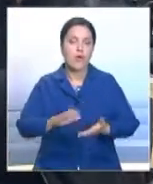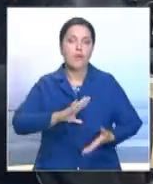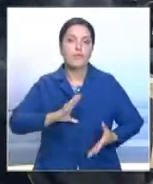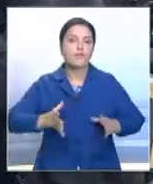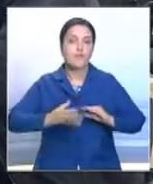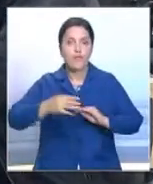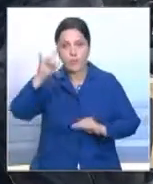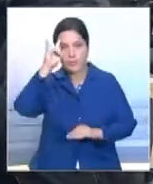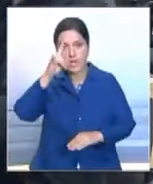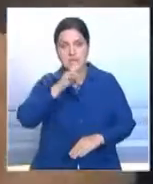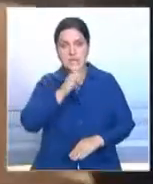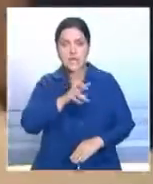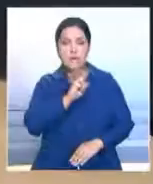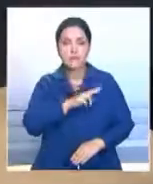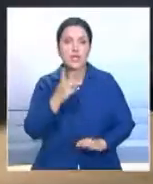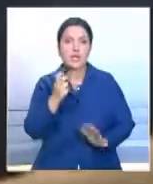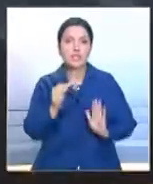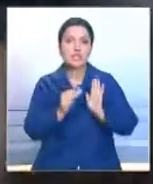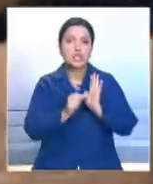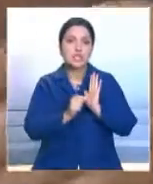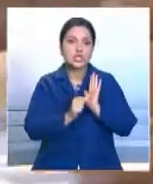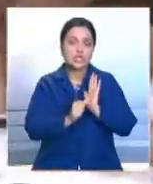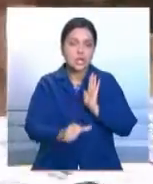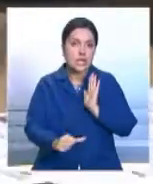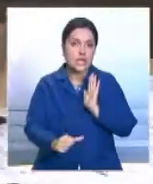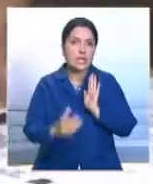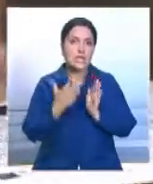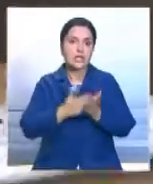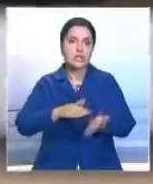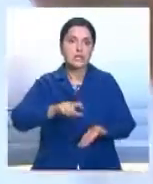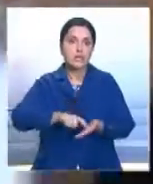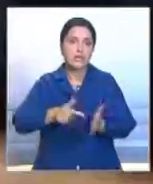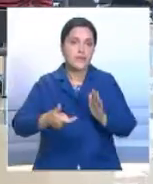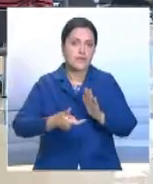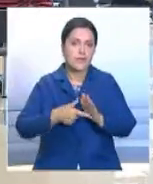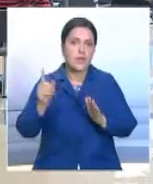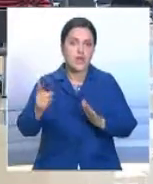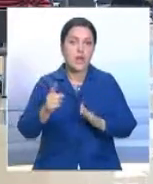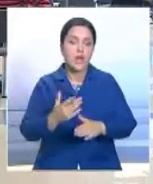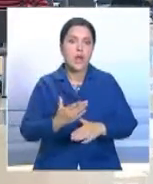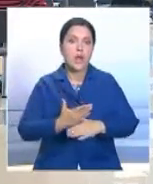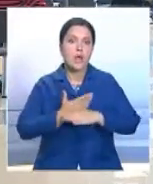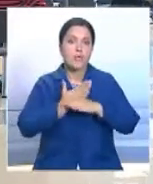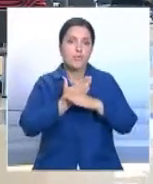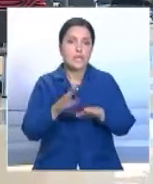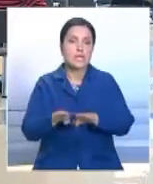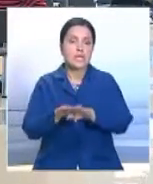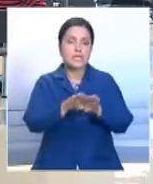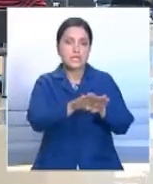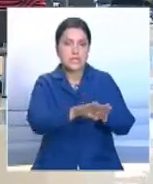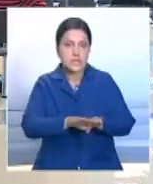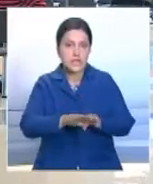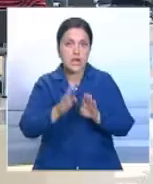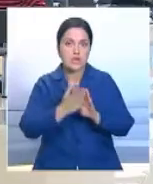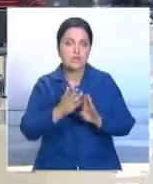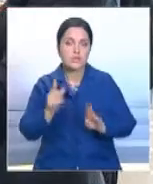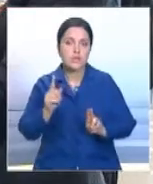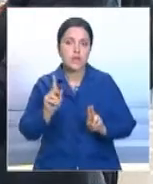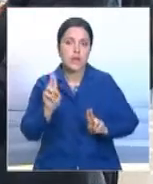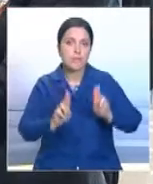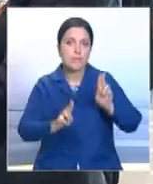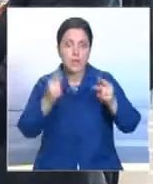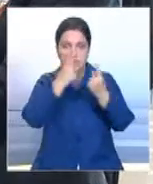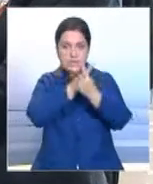бюрократические проволочки. Всего по стране работают более 360 фронт-офисов, в которых функционирует единая информационная